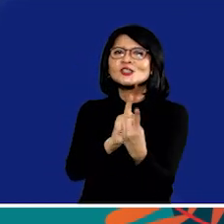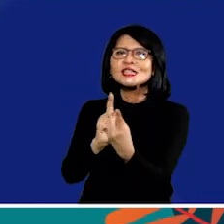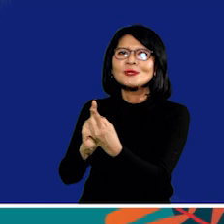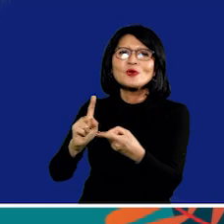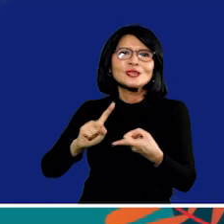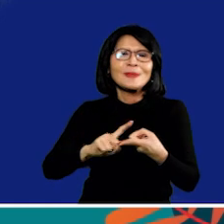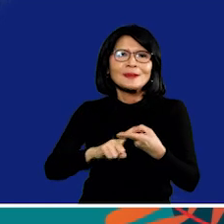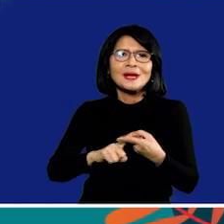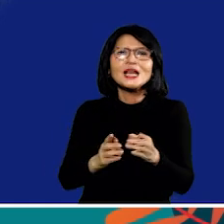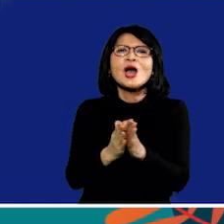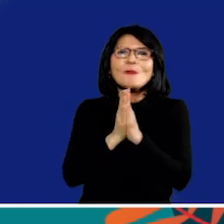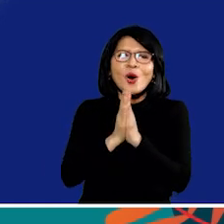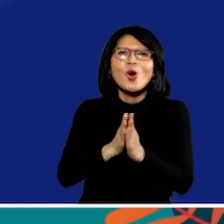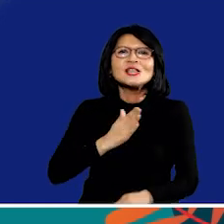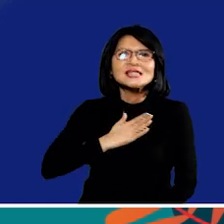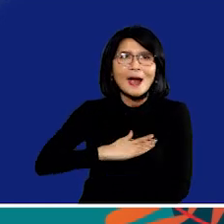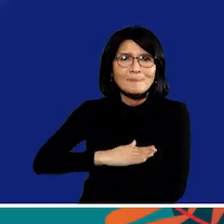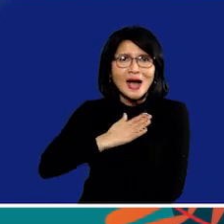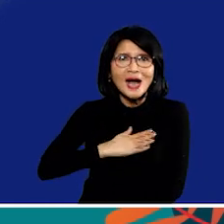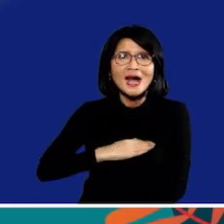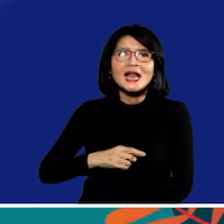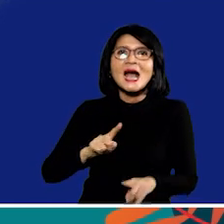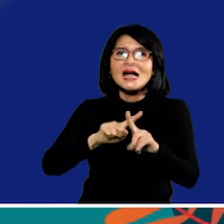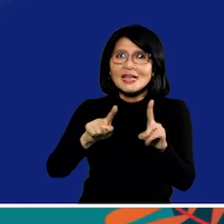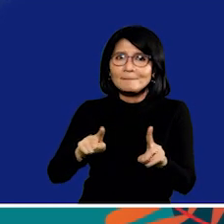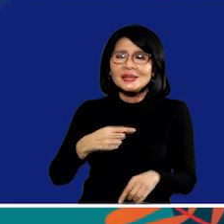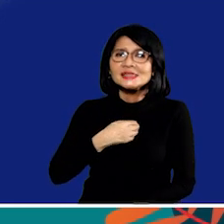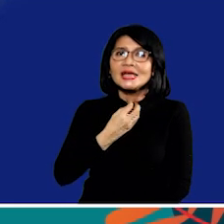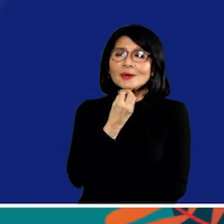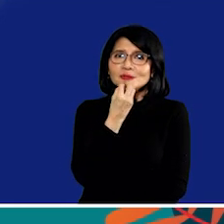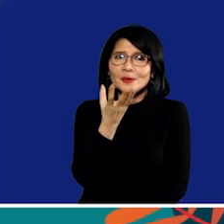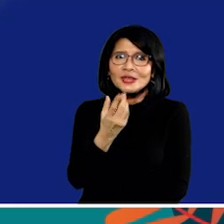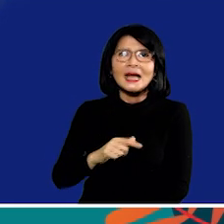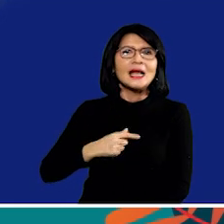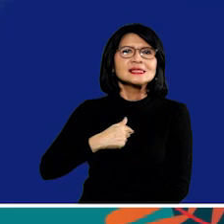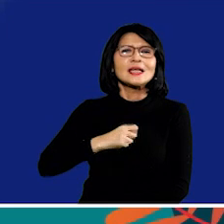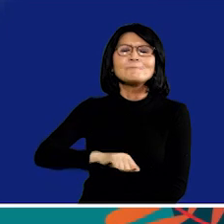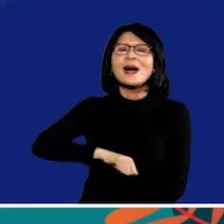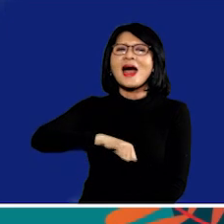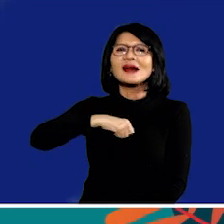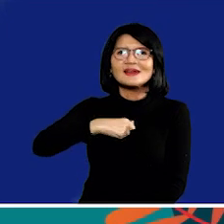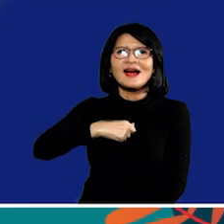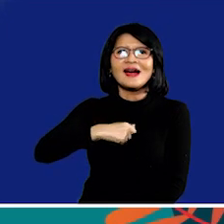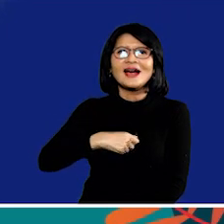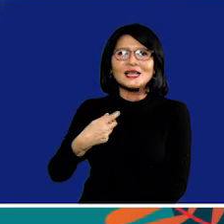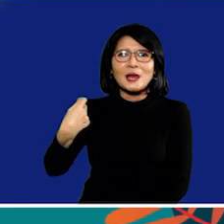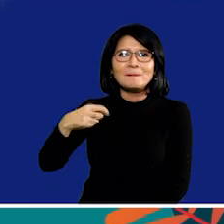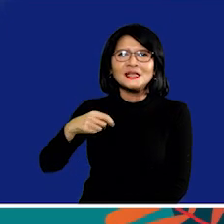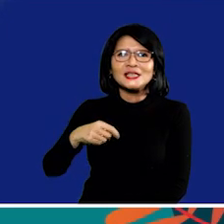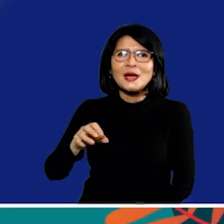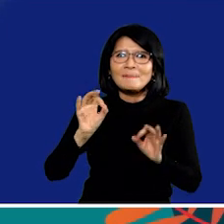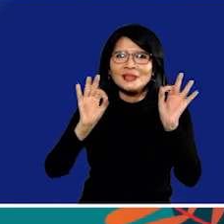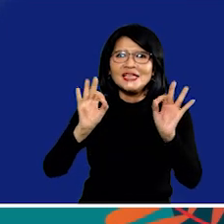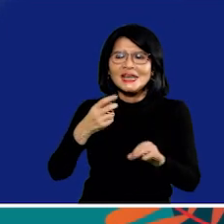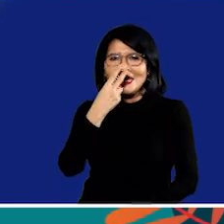Jadi mohon bersabar. Tapi saya ingin ucapkan sama adik-adik betapa bangga saya dan seluruh Kemendikbud melihat